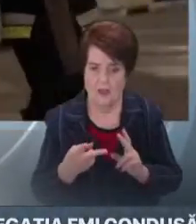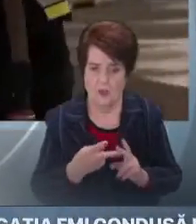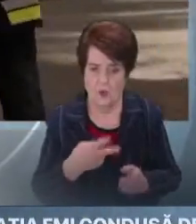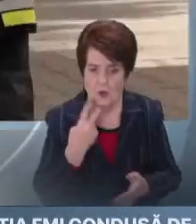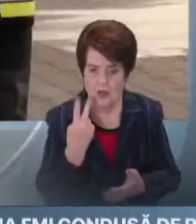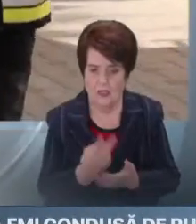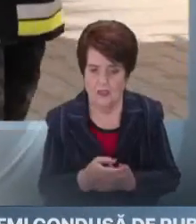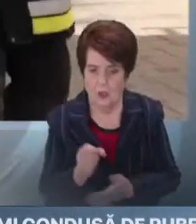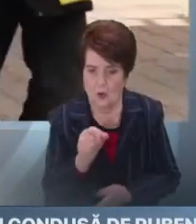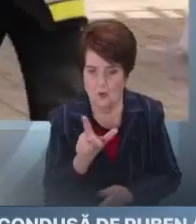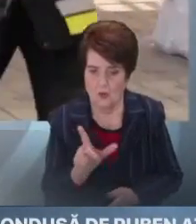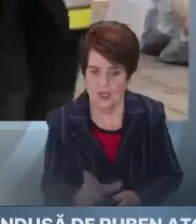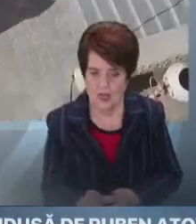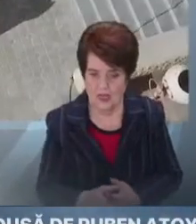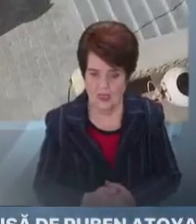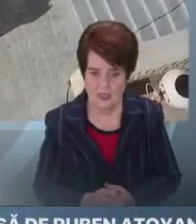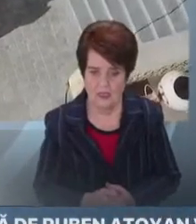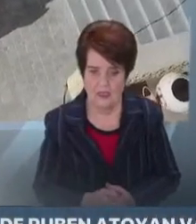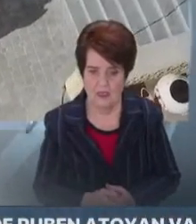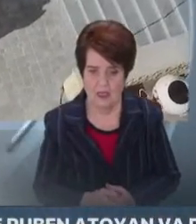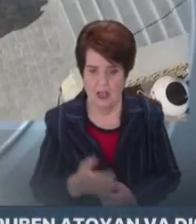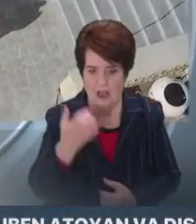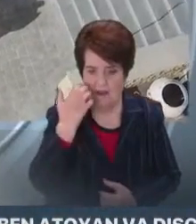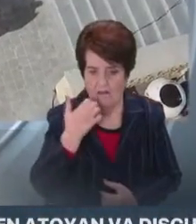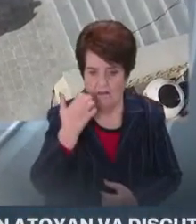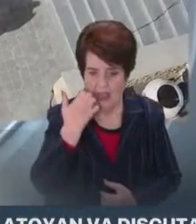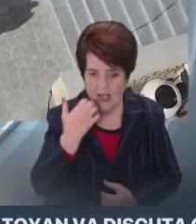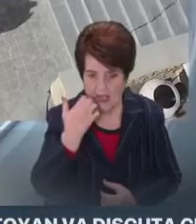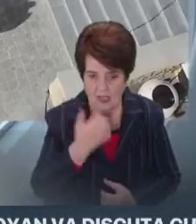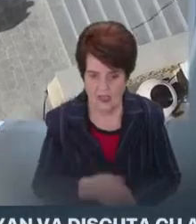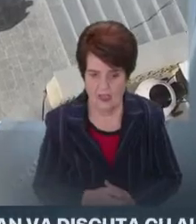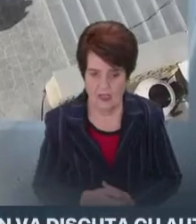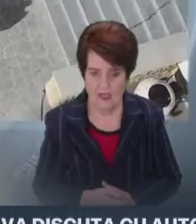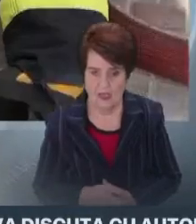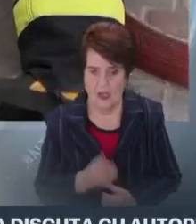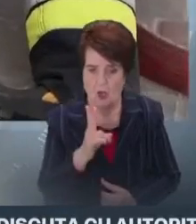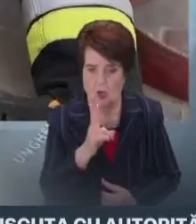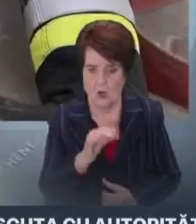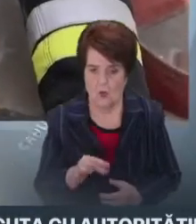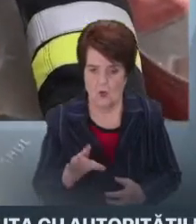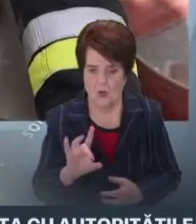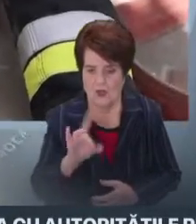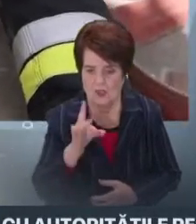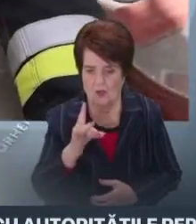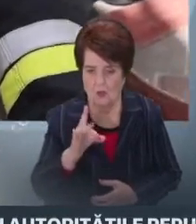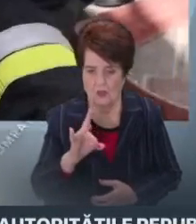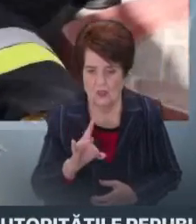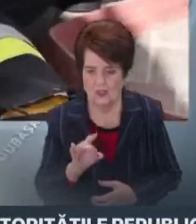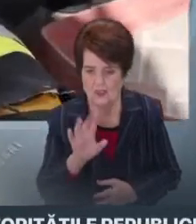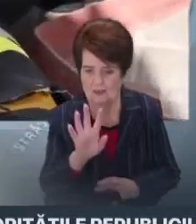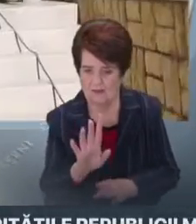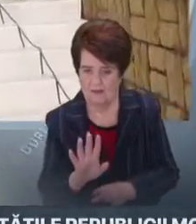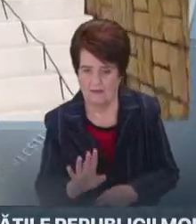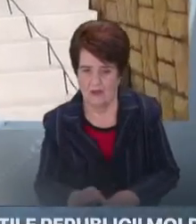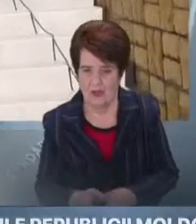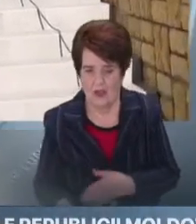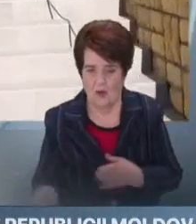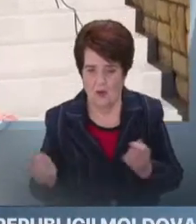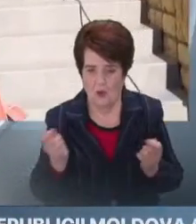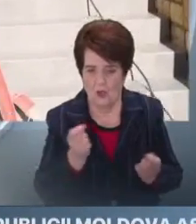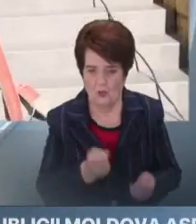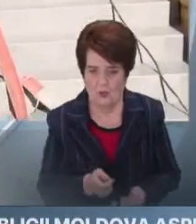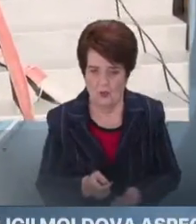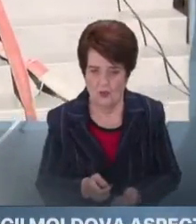o butelie veche cu urme de rugină pe ea, pe care dumnealui o aduce